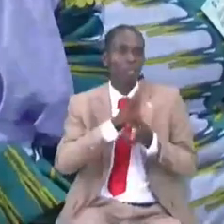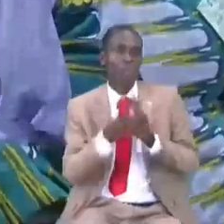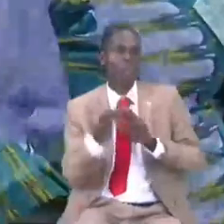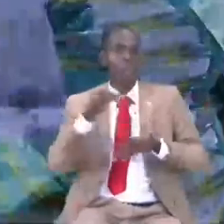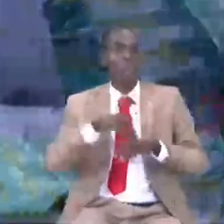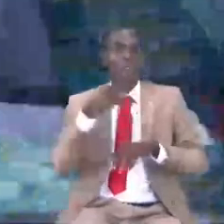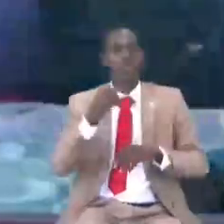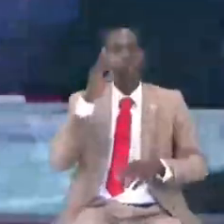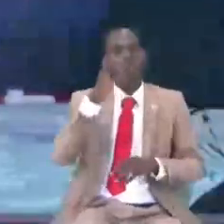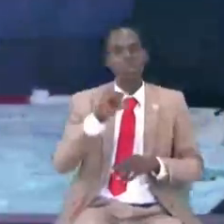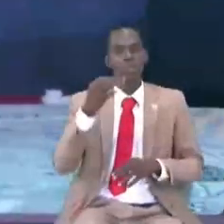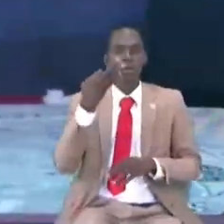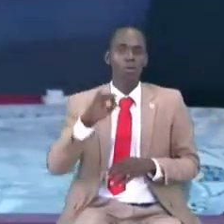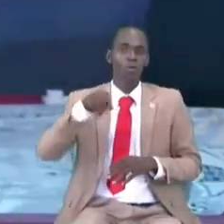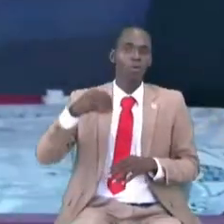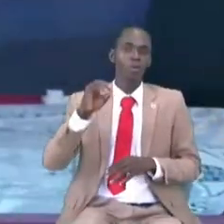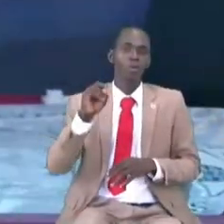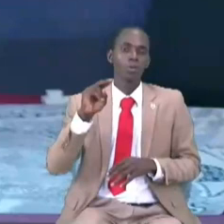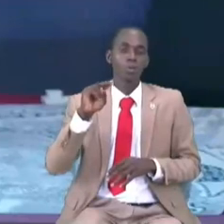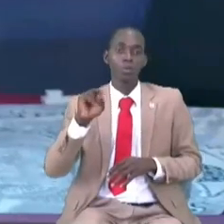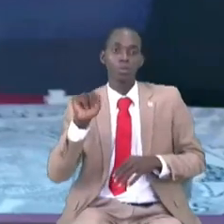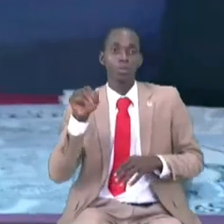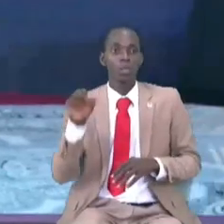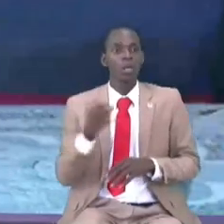il y a ici plus que Jonas.